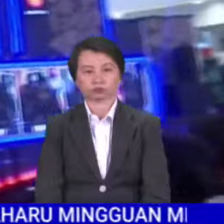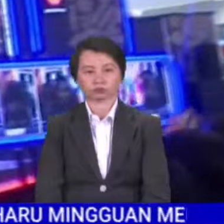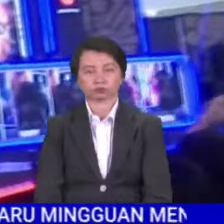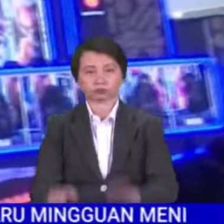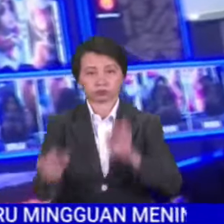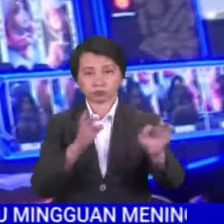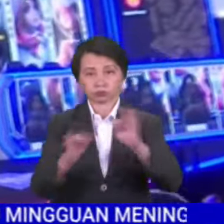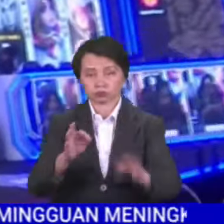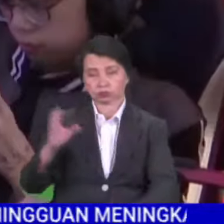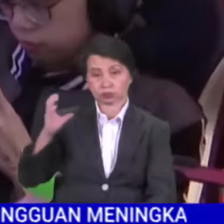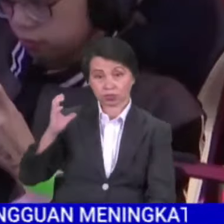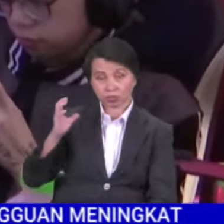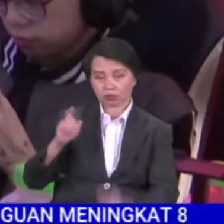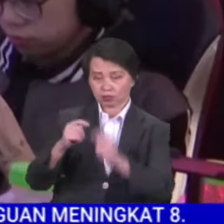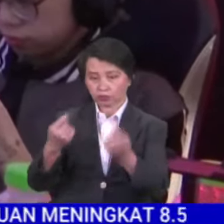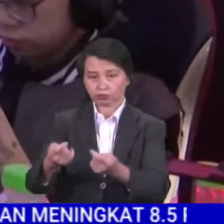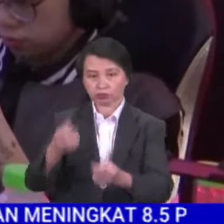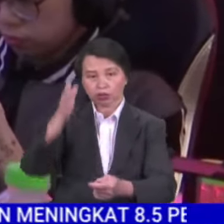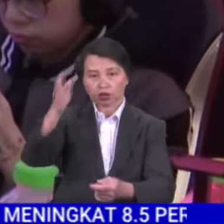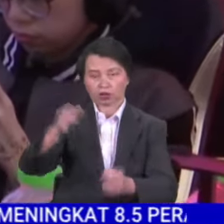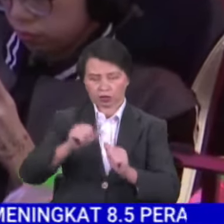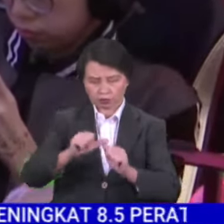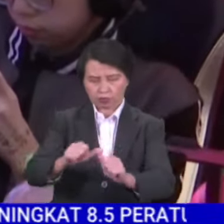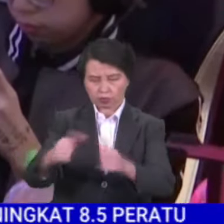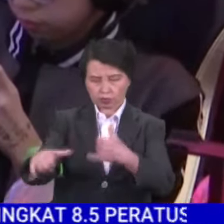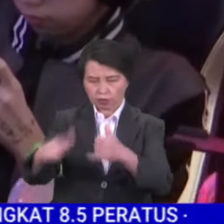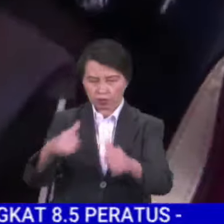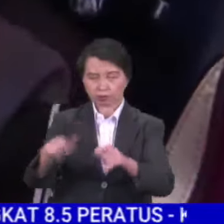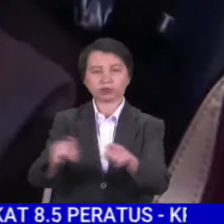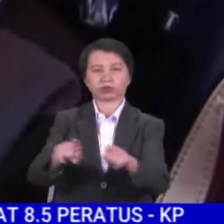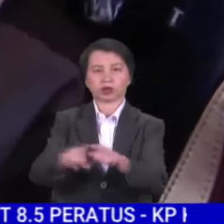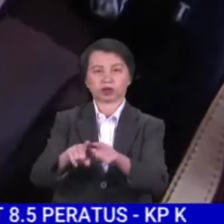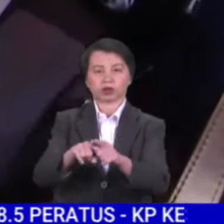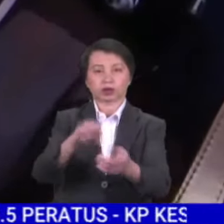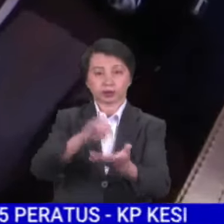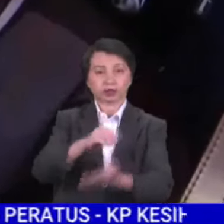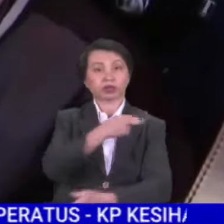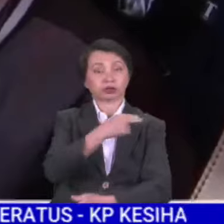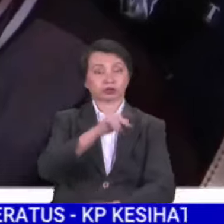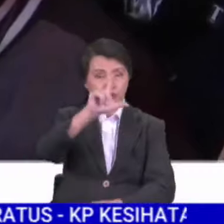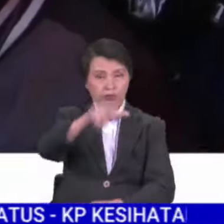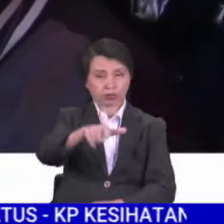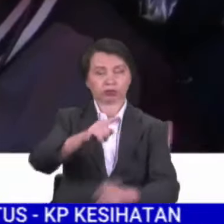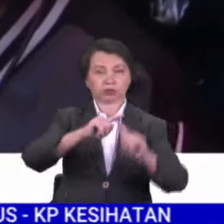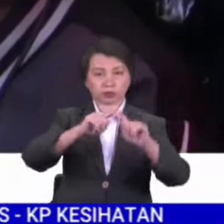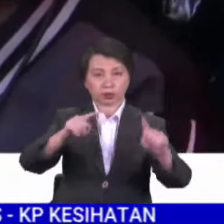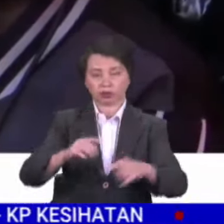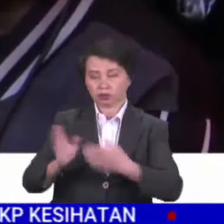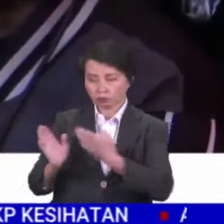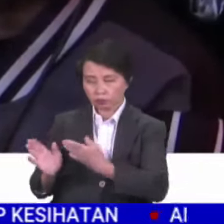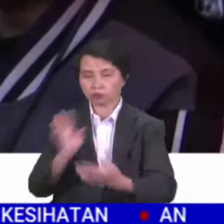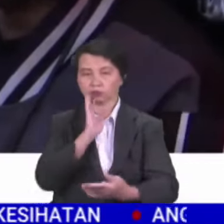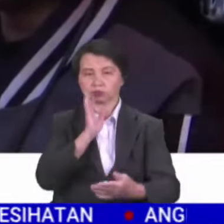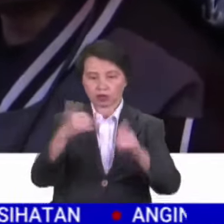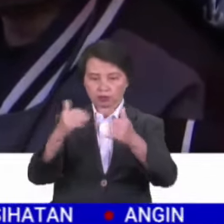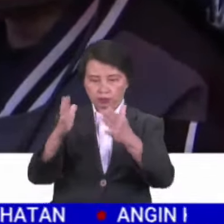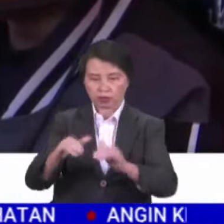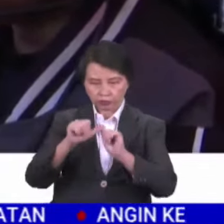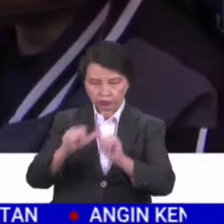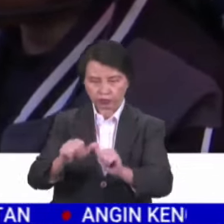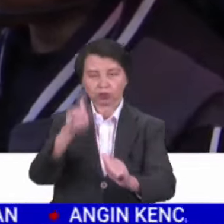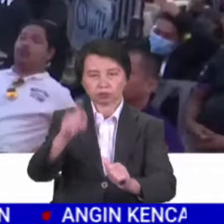Jelas Khairul Azman, pasukannya juga bakal mengekalkan pemain yang sama di Indonesia nanti. Namun, beliau mengakui anak buahnya